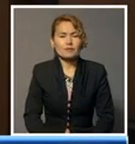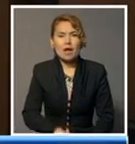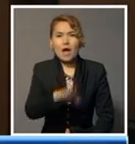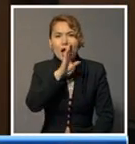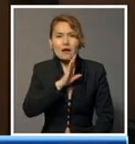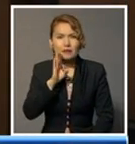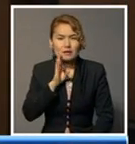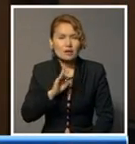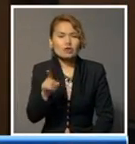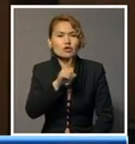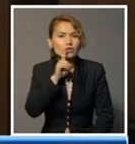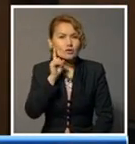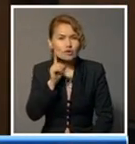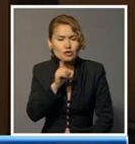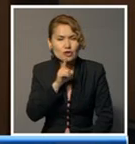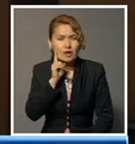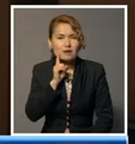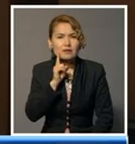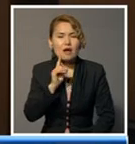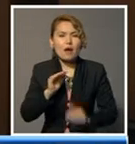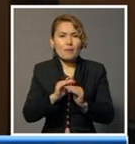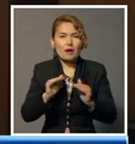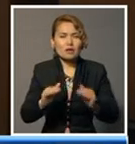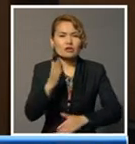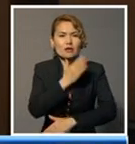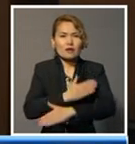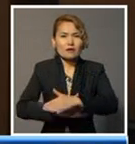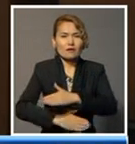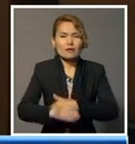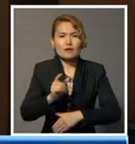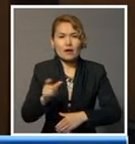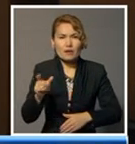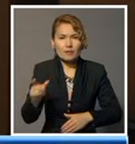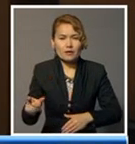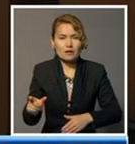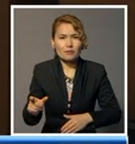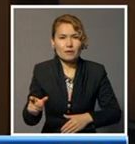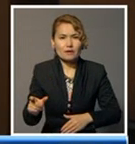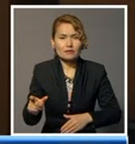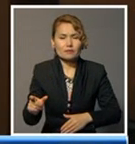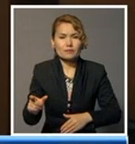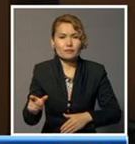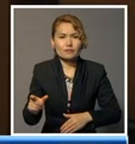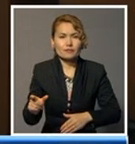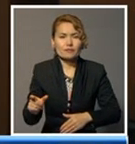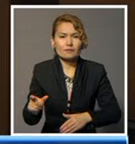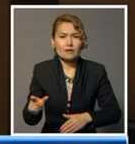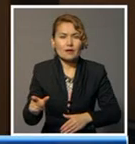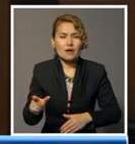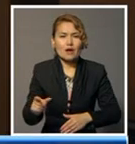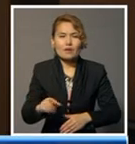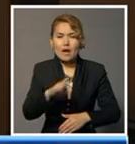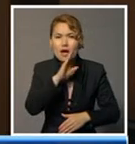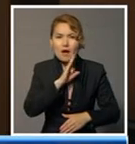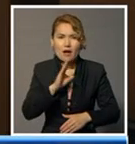Әйелдер, жасөспірім балалар, мүгедек топтағы жататын азаматтарымыз, өзге елдің азаматтары жәніндегі бас бостандығынан